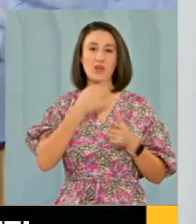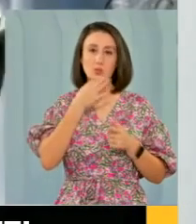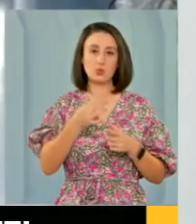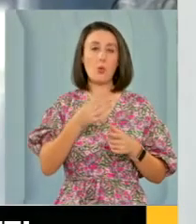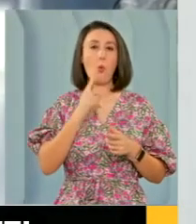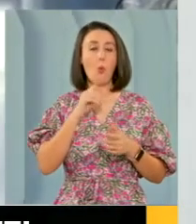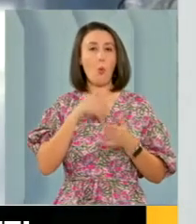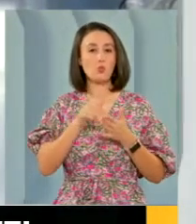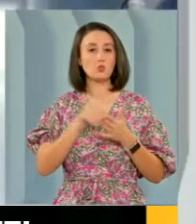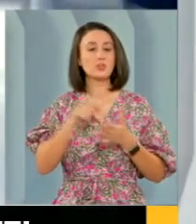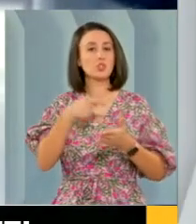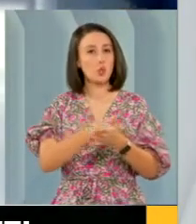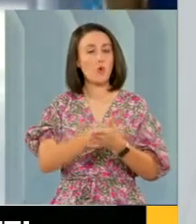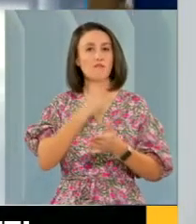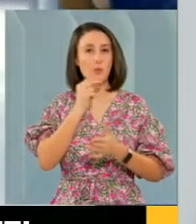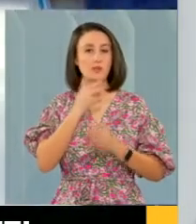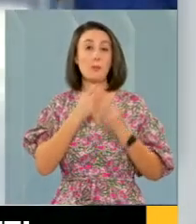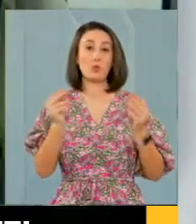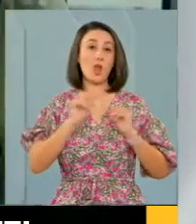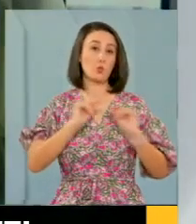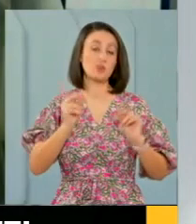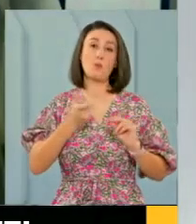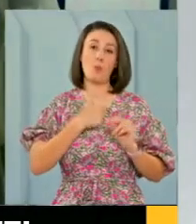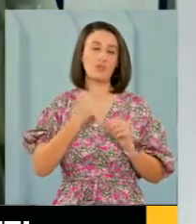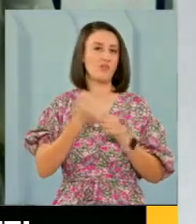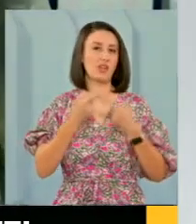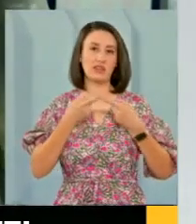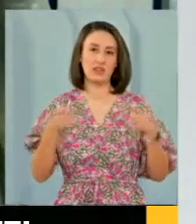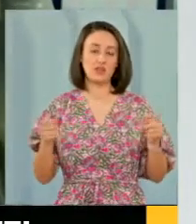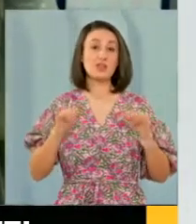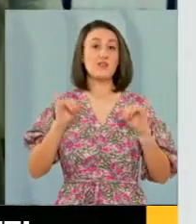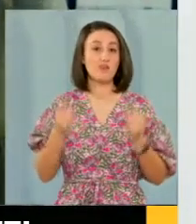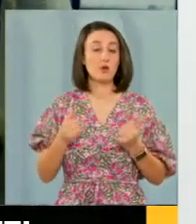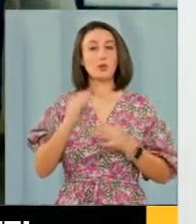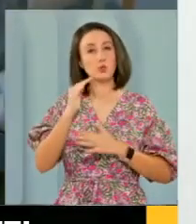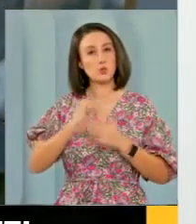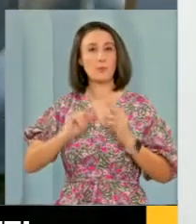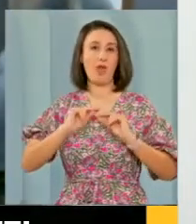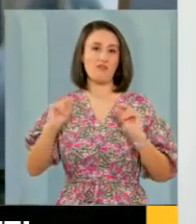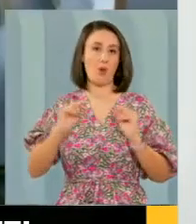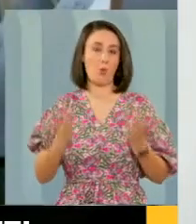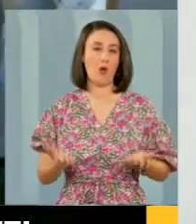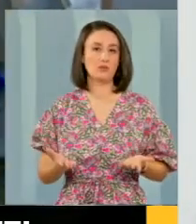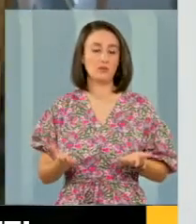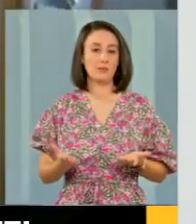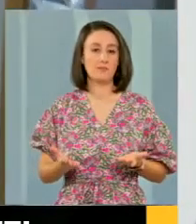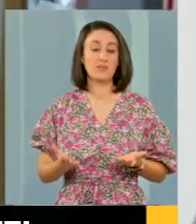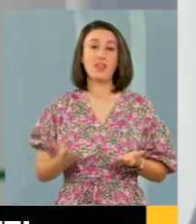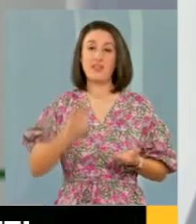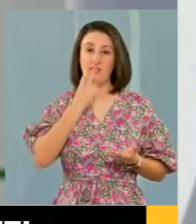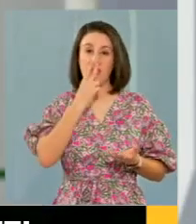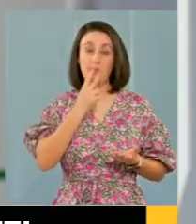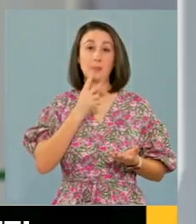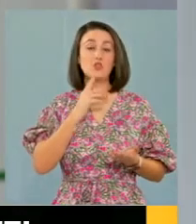droguri. Vorbesc de ani de zile de faptul că educația poate face diferența și că fenomenul este subevaluat, că nu vedem decât vârful